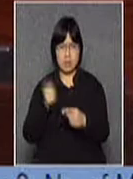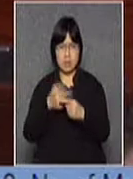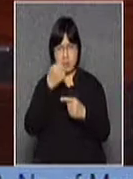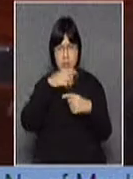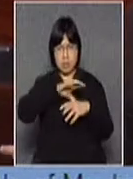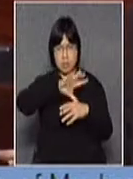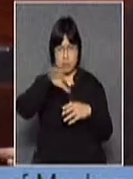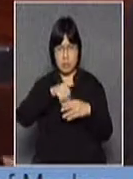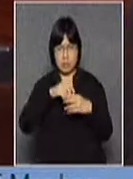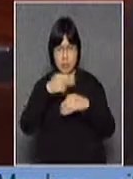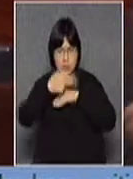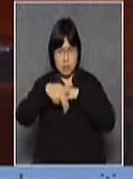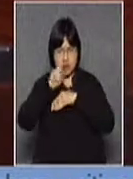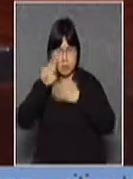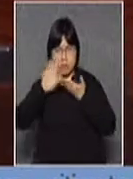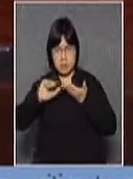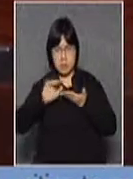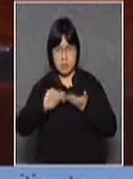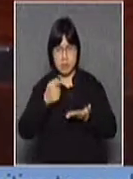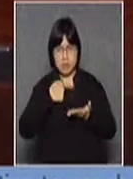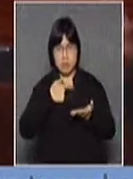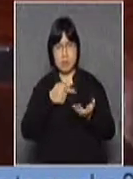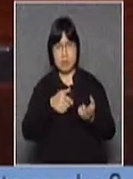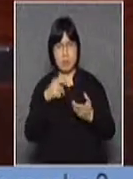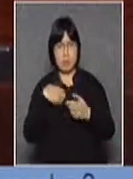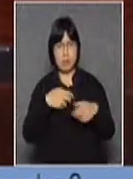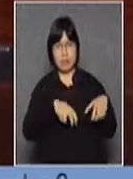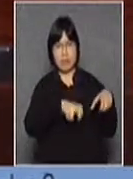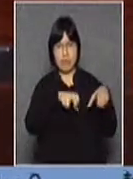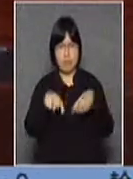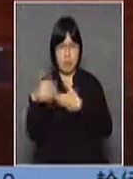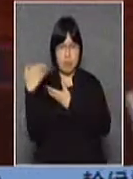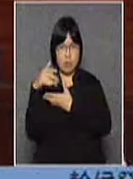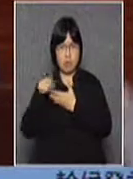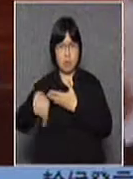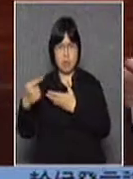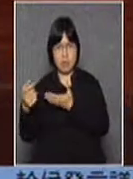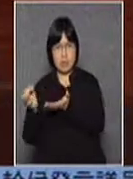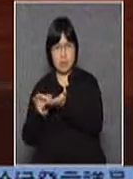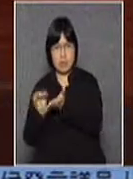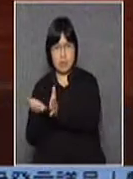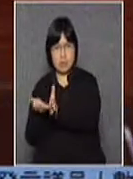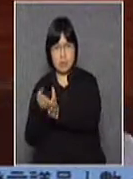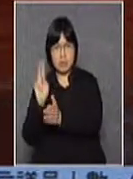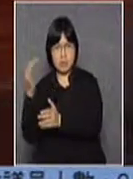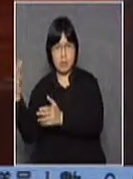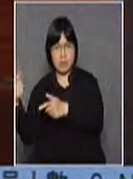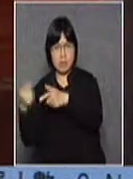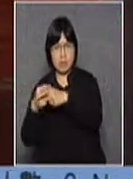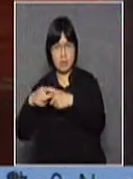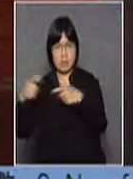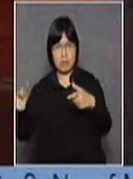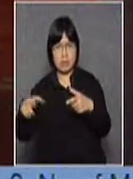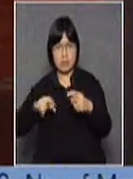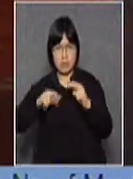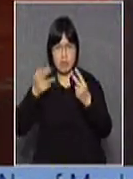嘅發展，你要睇清楚，我哋係咪要搬呢個貨櫃碼頭去其他地區，令到貨櫃碼頭嗰200多公頃嘅用地係有所發